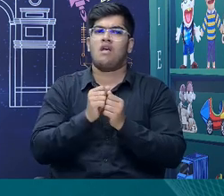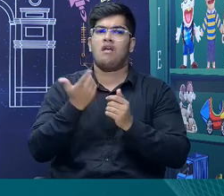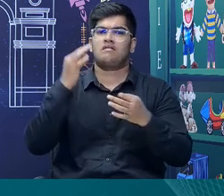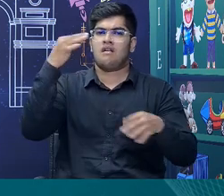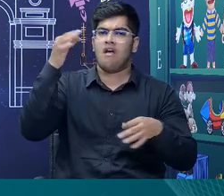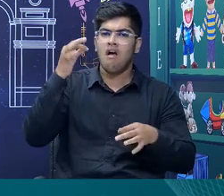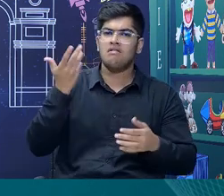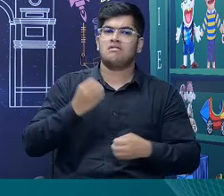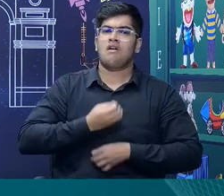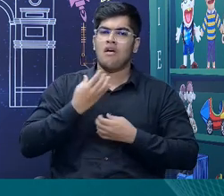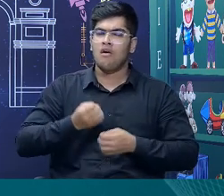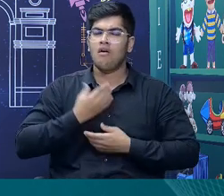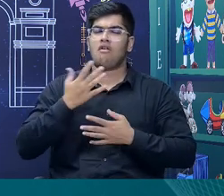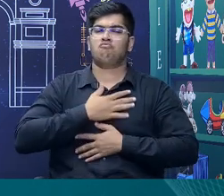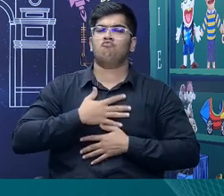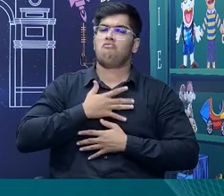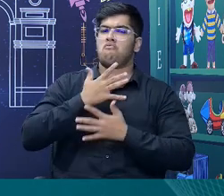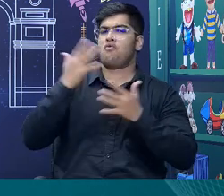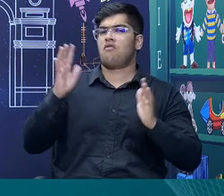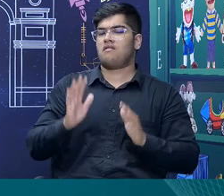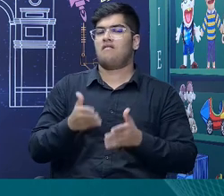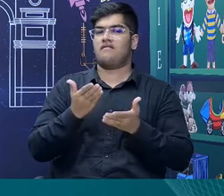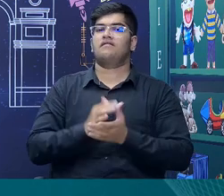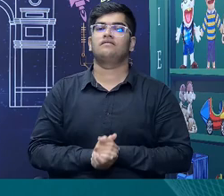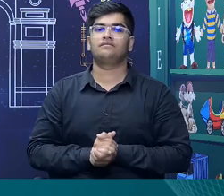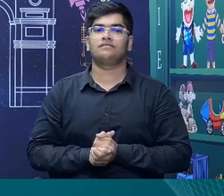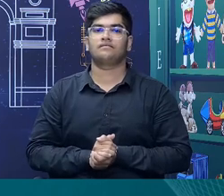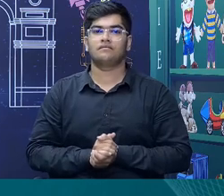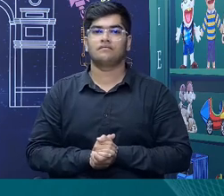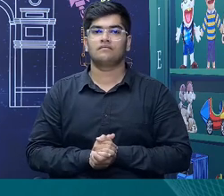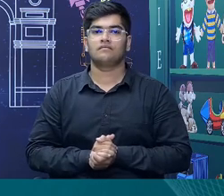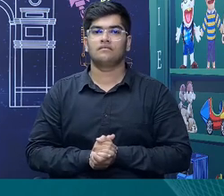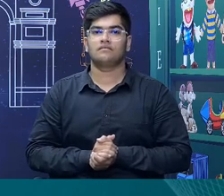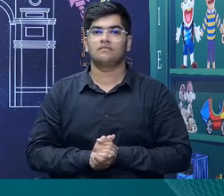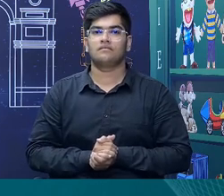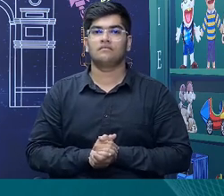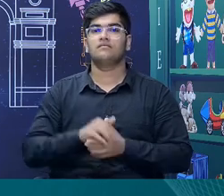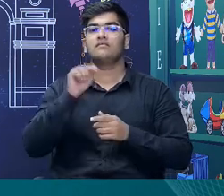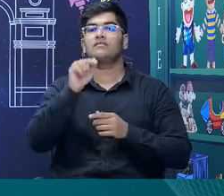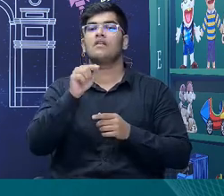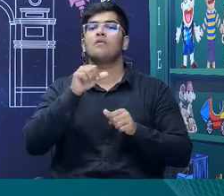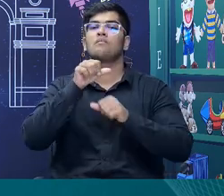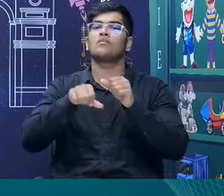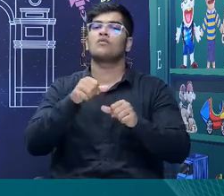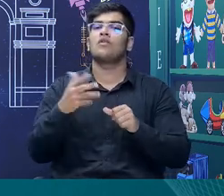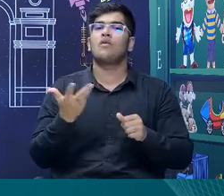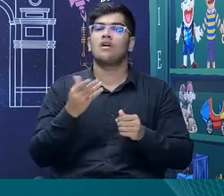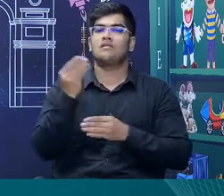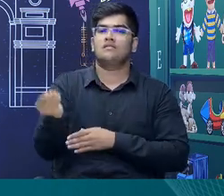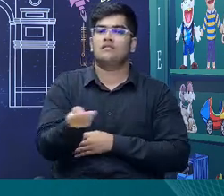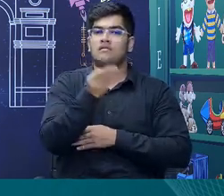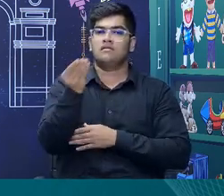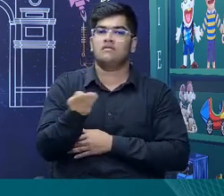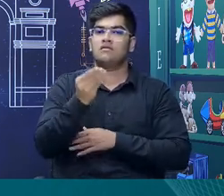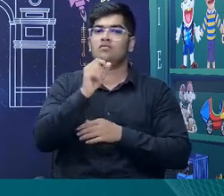ग रहे हैं फूल बर्स रहे हैं और एक चीज देखिए यहां पर कैसे आरती भी उतरी